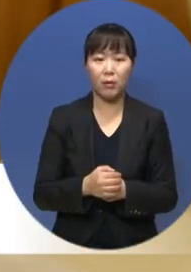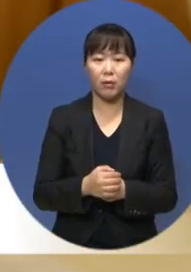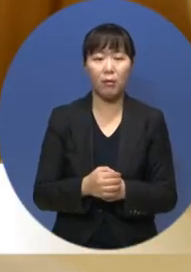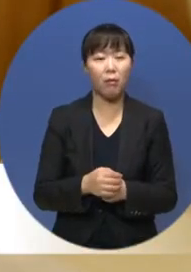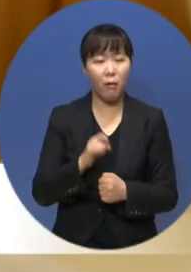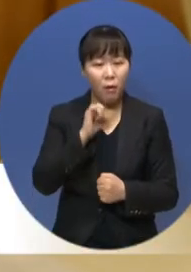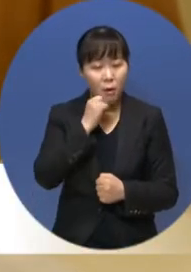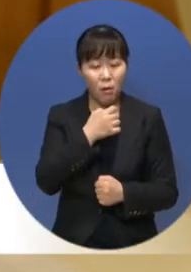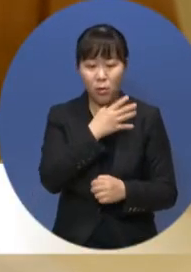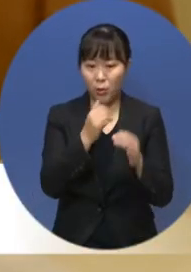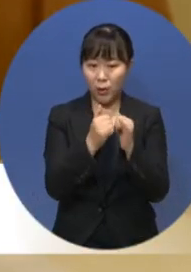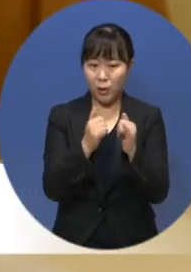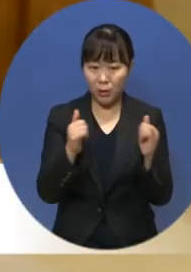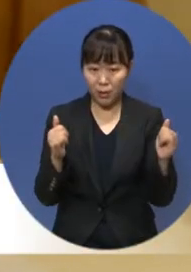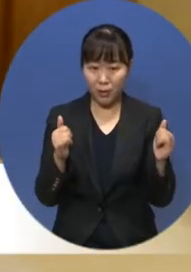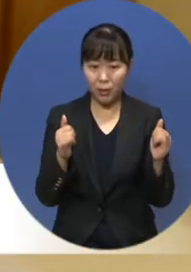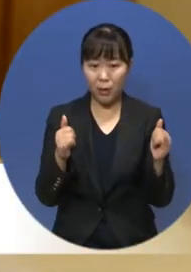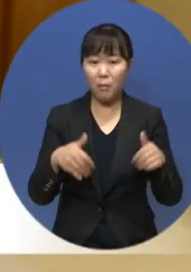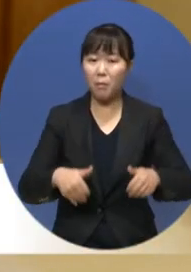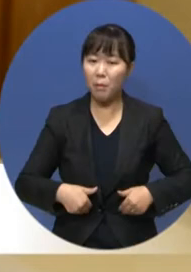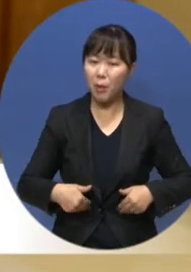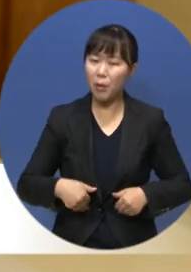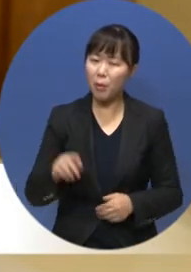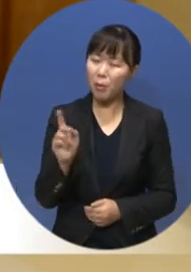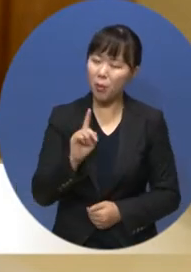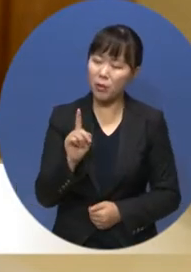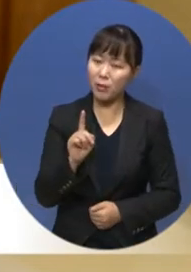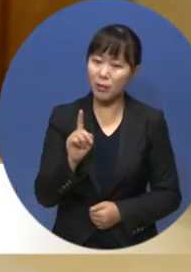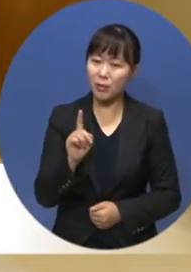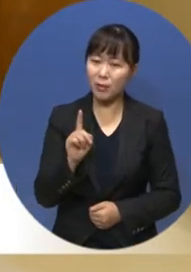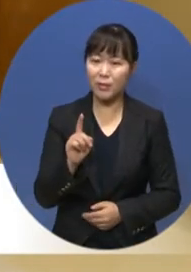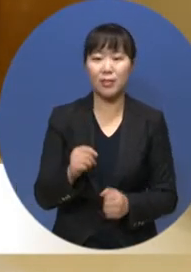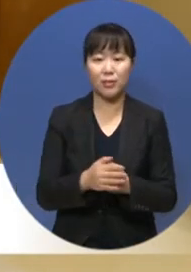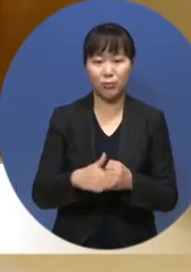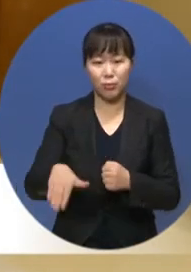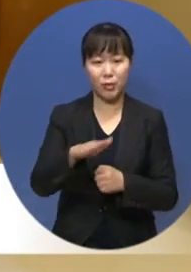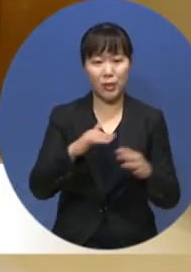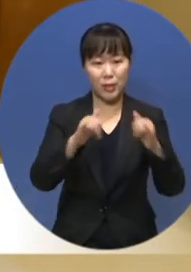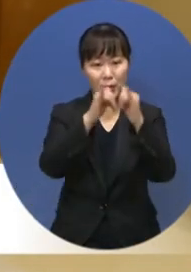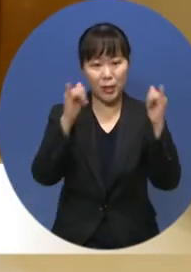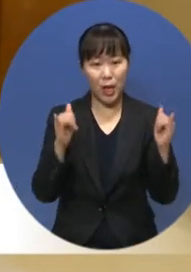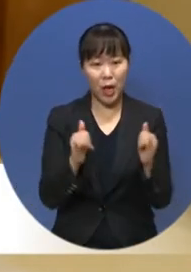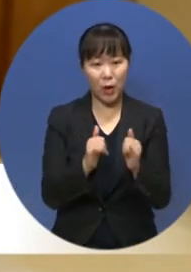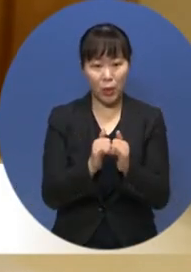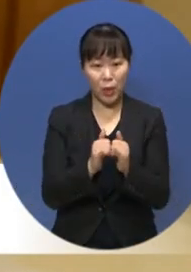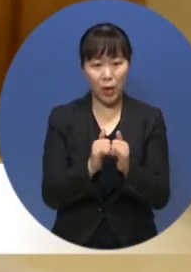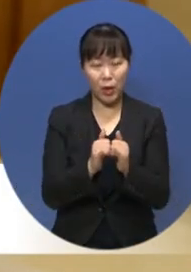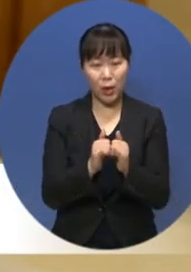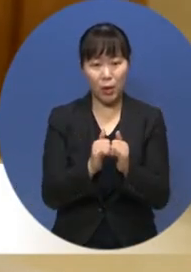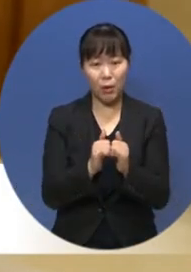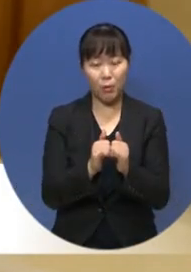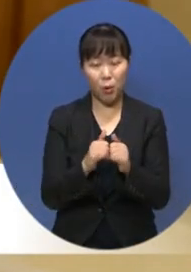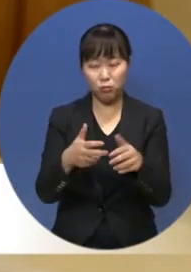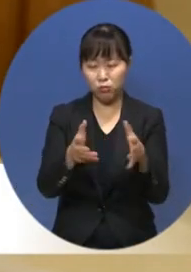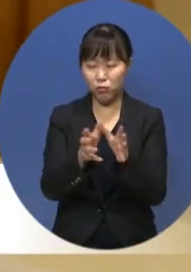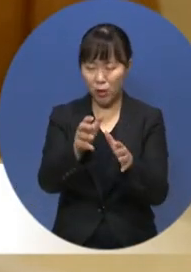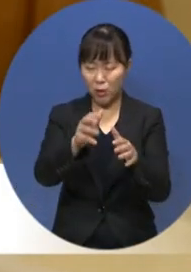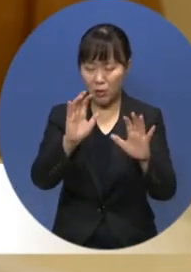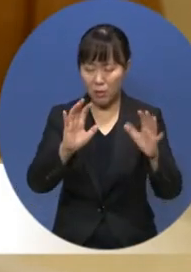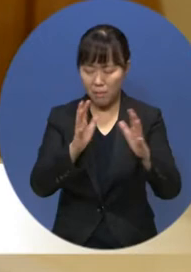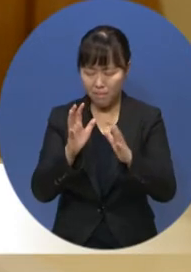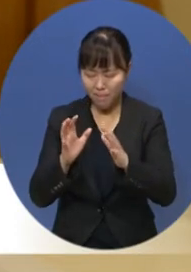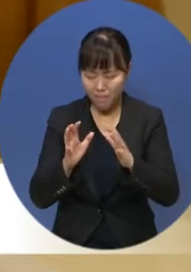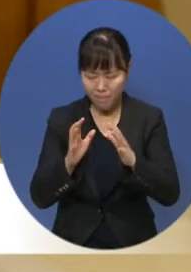독거 노인들에게 필요한 게 무엇인지 저희 사회보장협의체 위원님들과 고민을 하다가